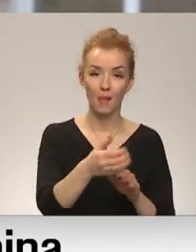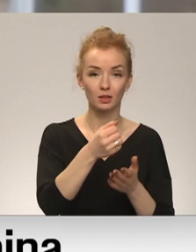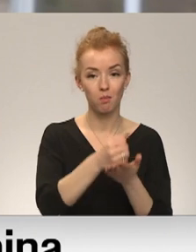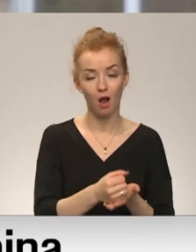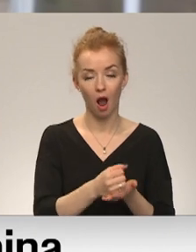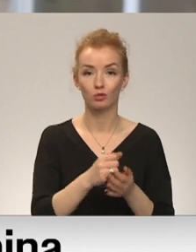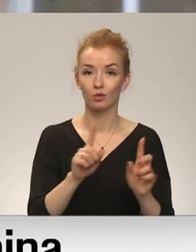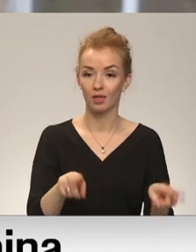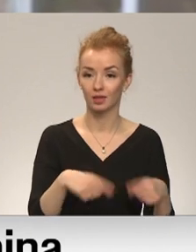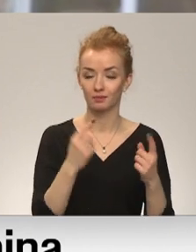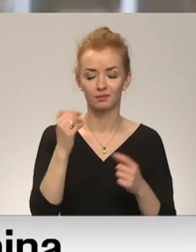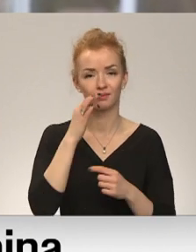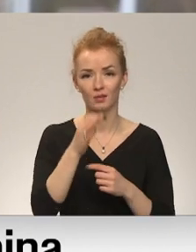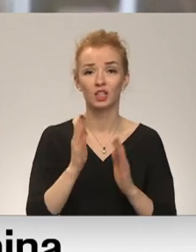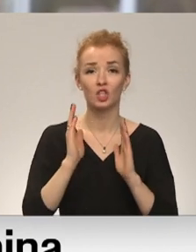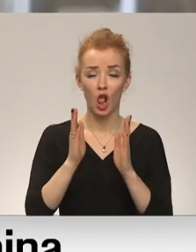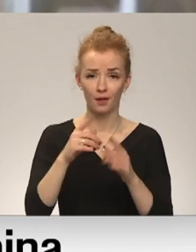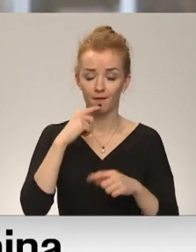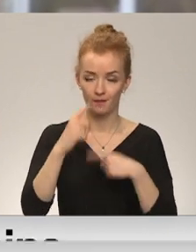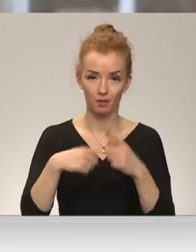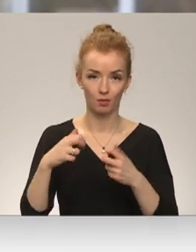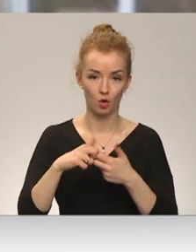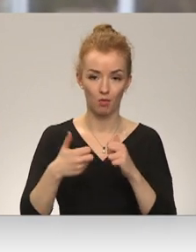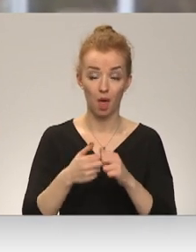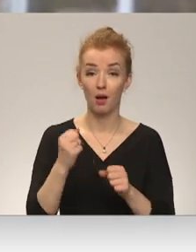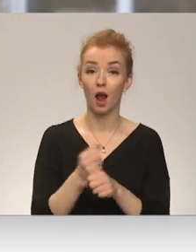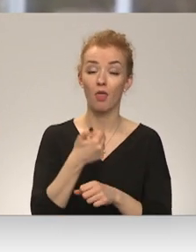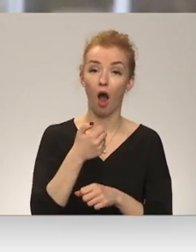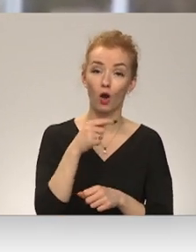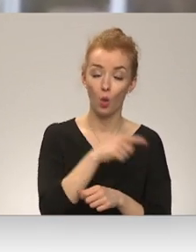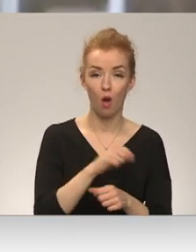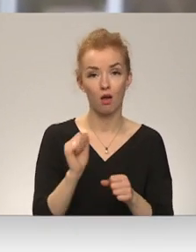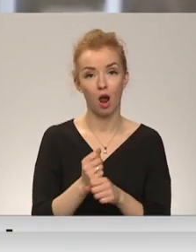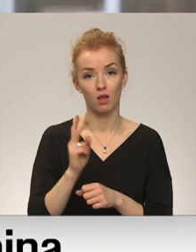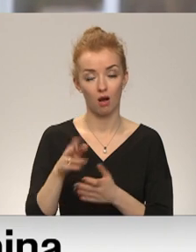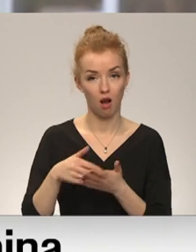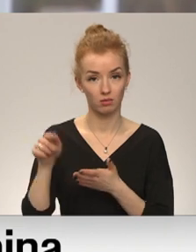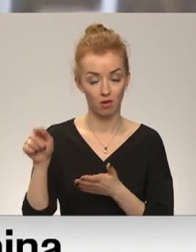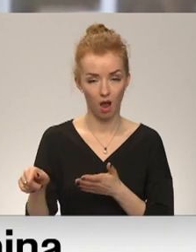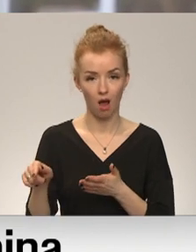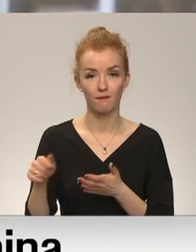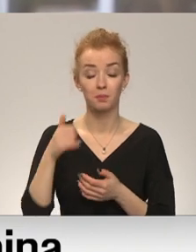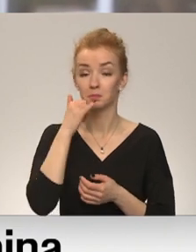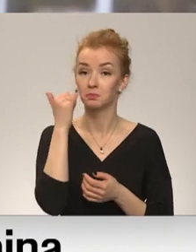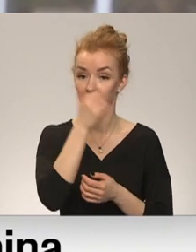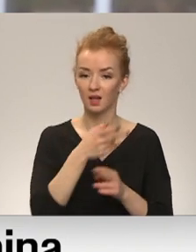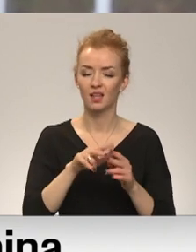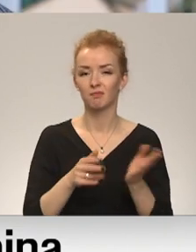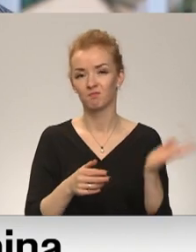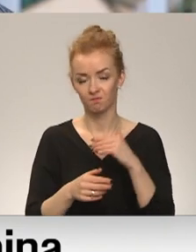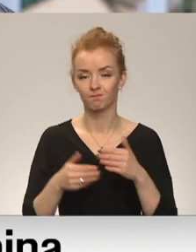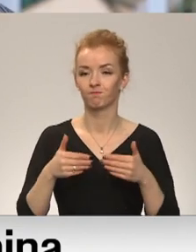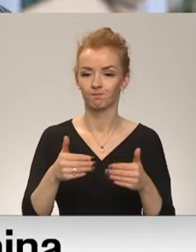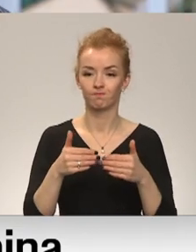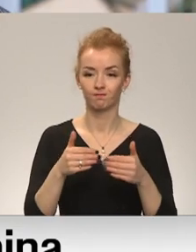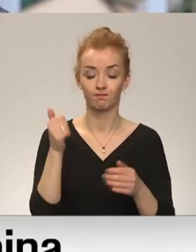Ar ceļiem visu laiku problēma bija, kā Jāgona bija un kā Krasu piezvanam, tad viņi tīra.